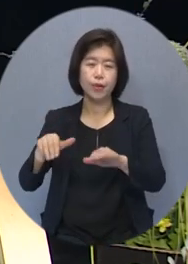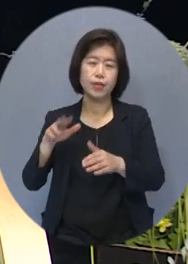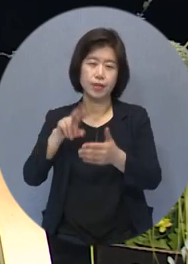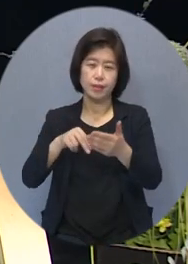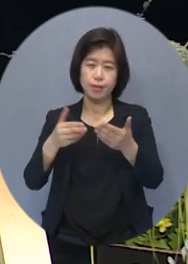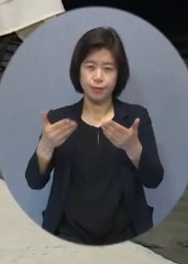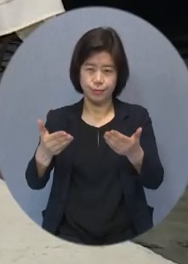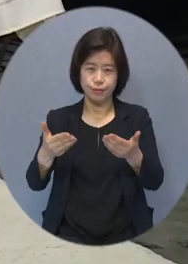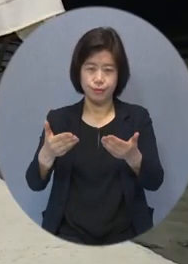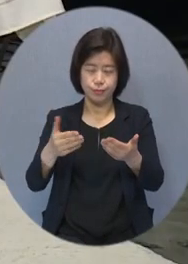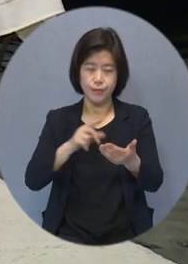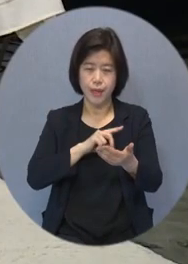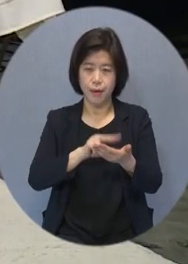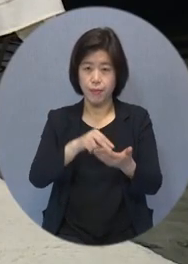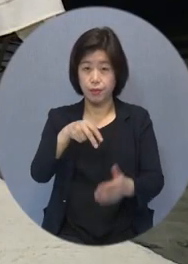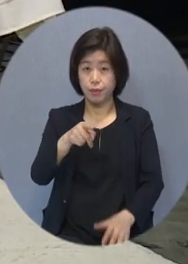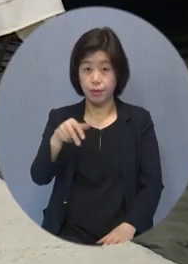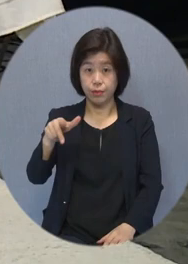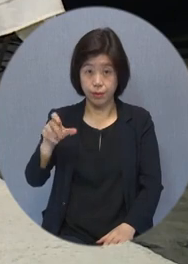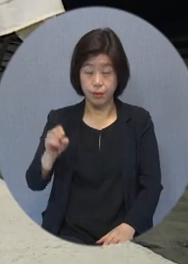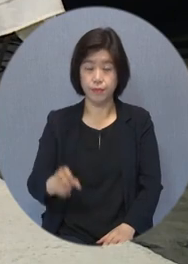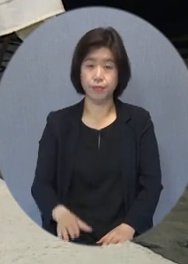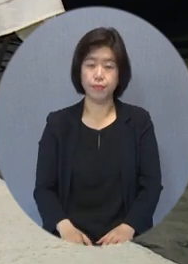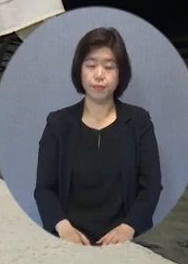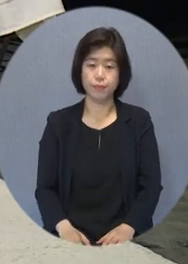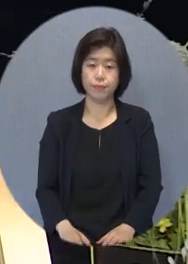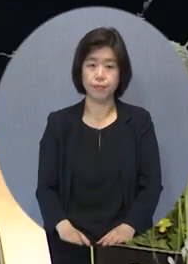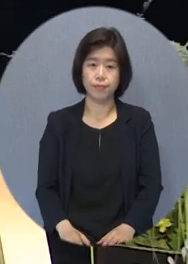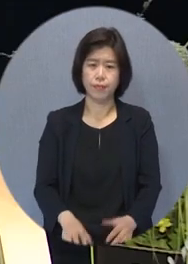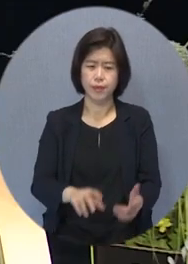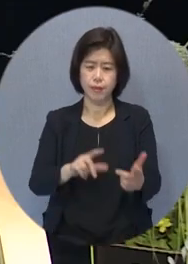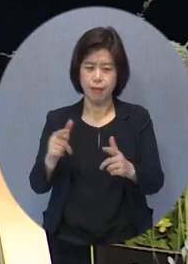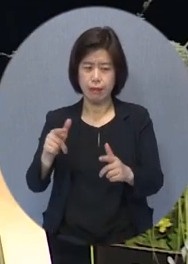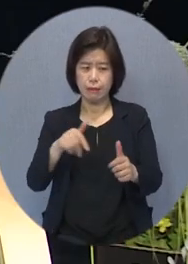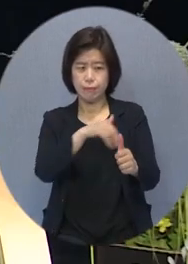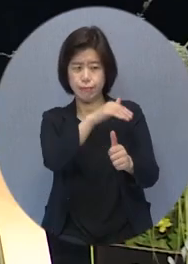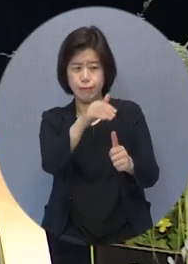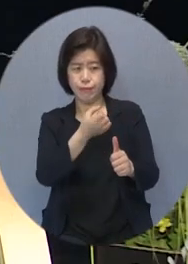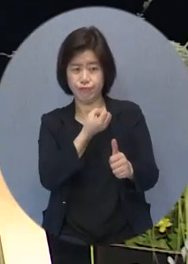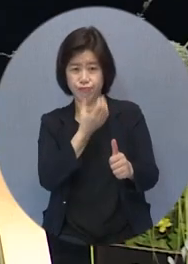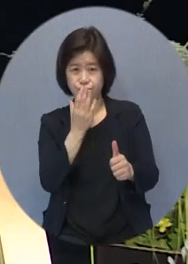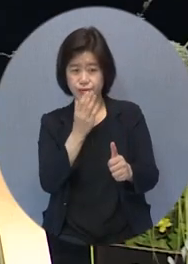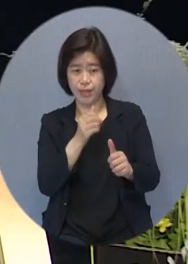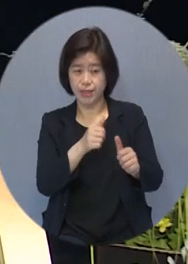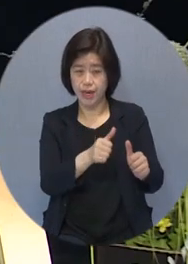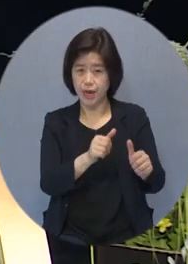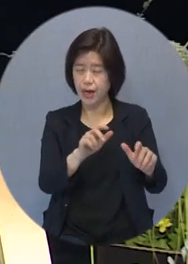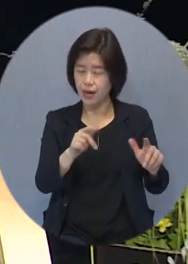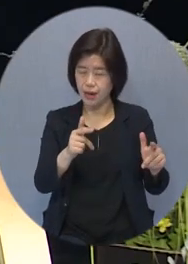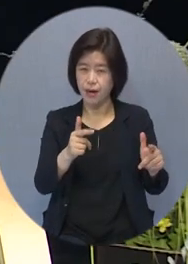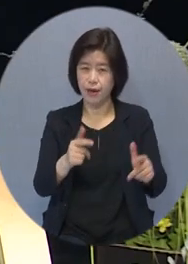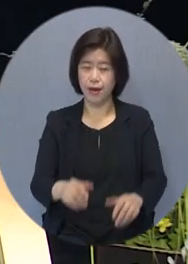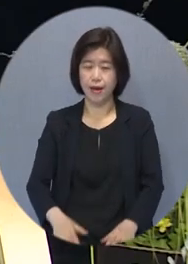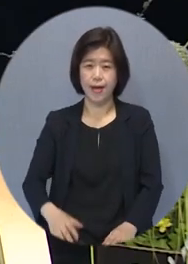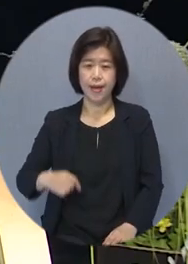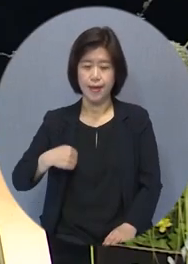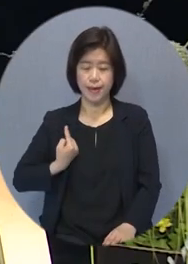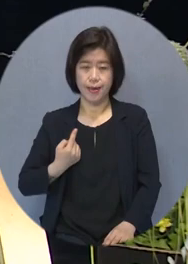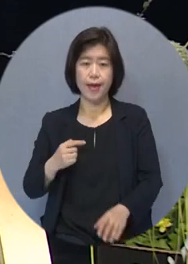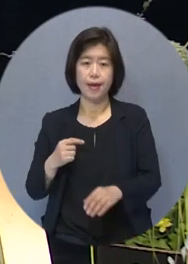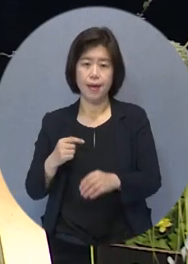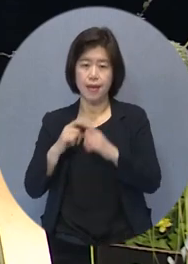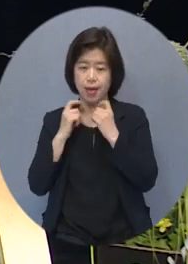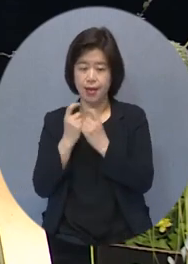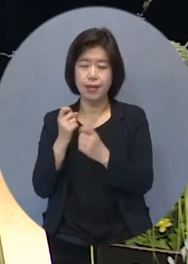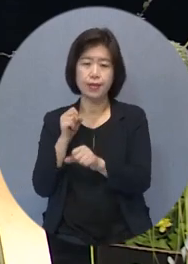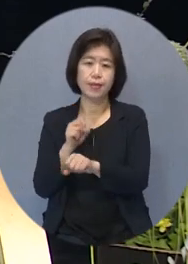서정입니다. 사저의 유행에 휩쓸리지 않고 개성과 책임을 추구하는 맥락에서 기존의 서정과는